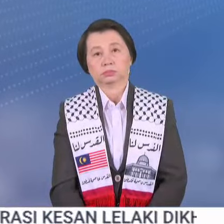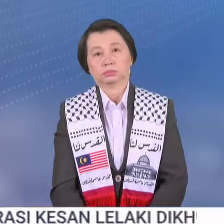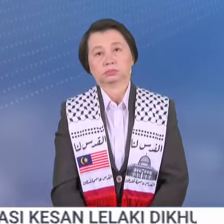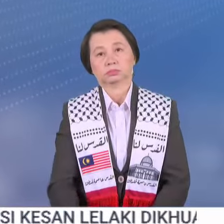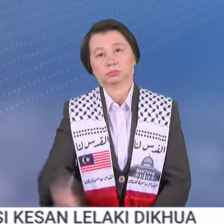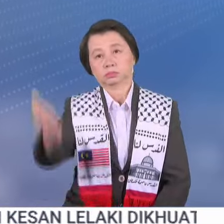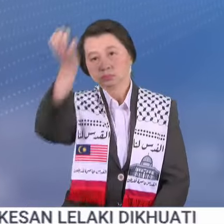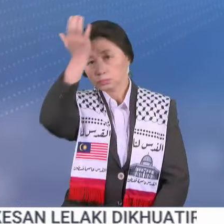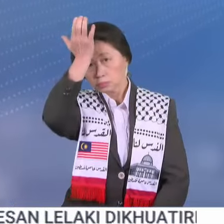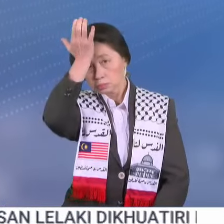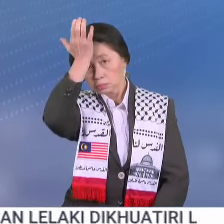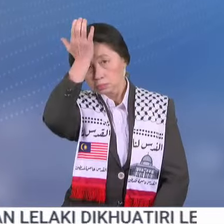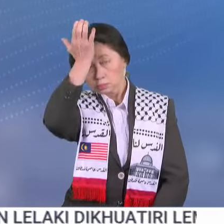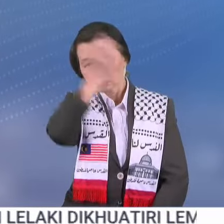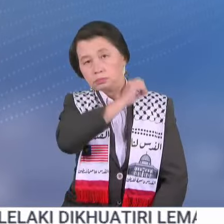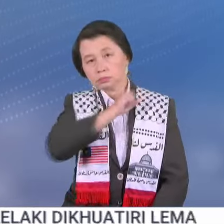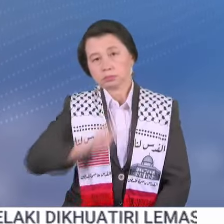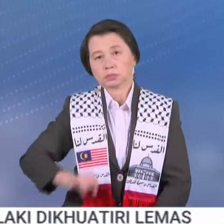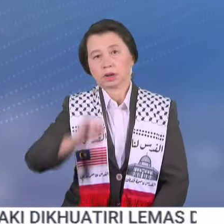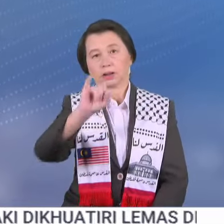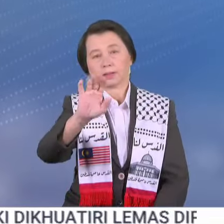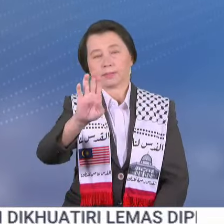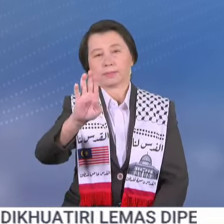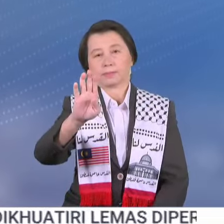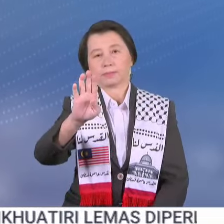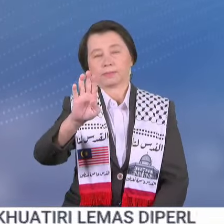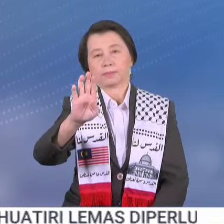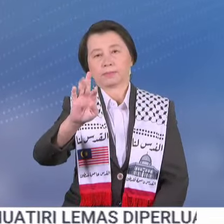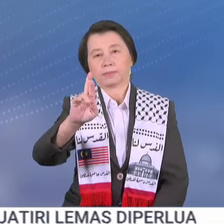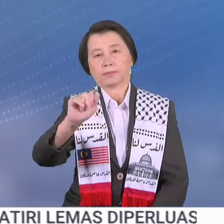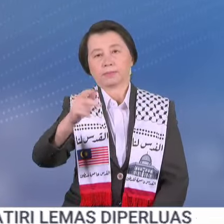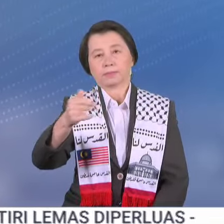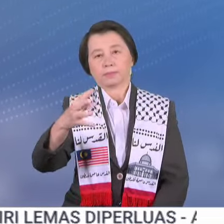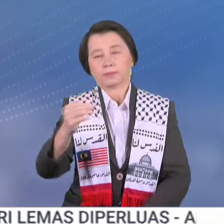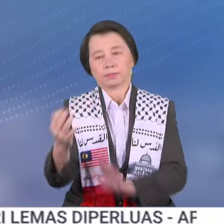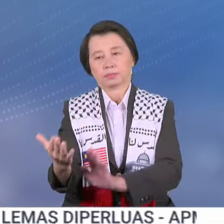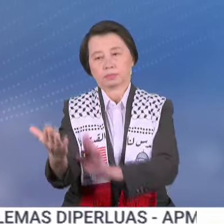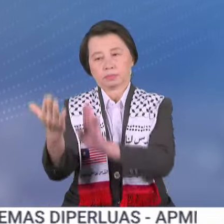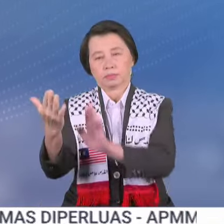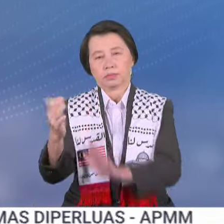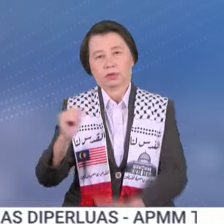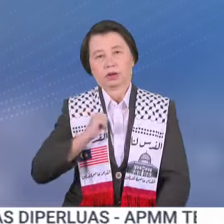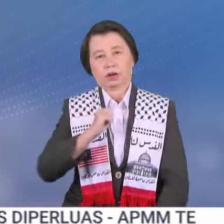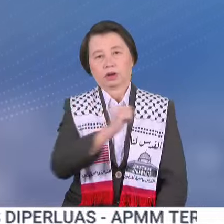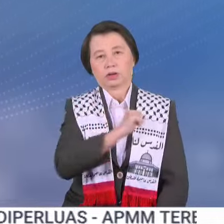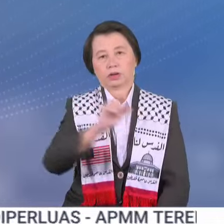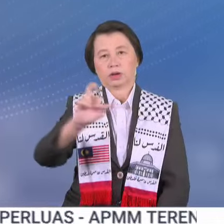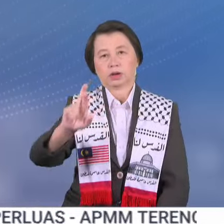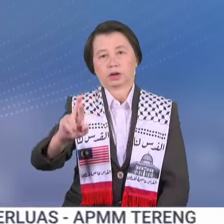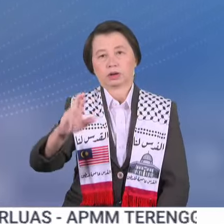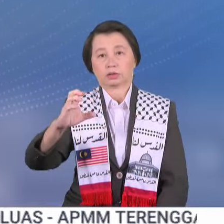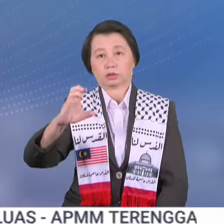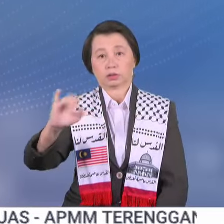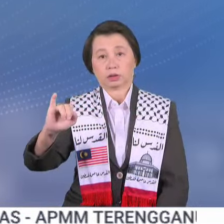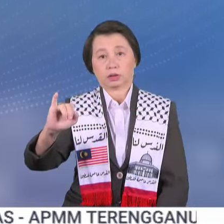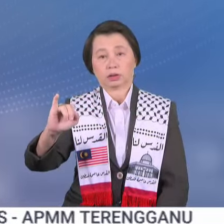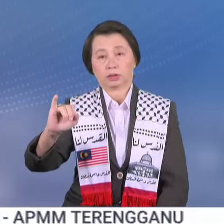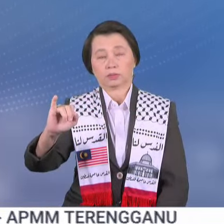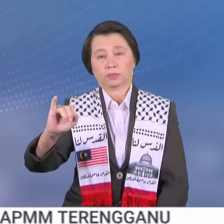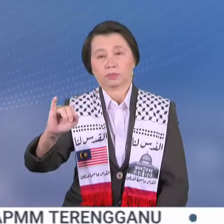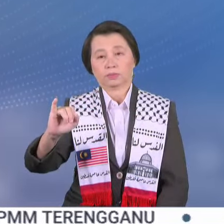yang di-pertuan agong Sultan Ibrahim berkenan menerima menghadap ahli-ahli pesuruhjaya suruhanjaya siasatan diraja